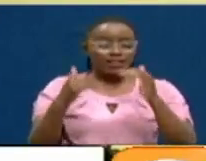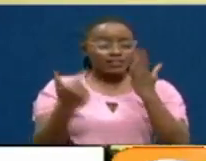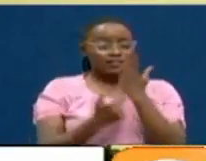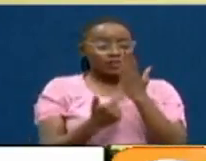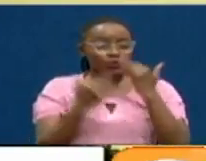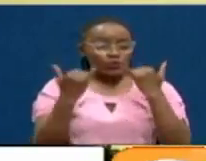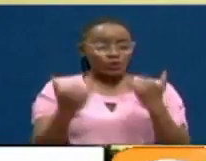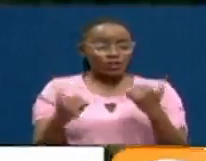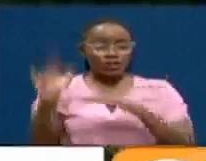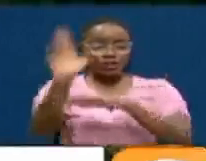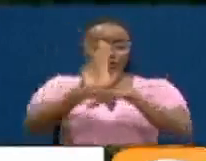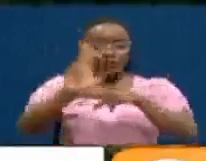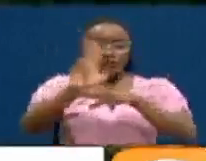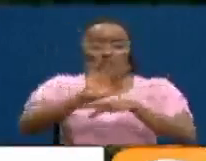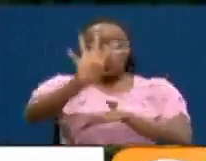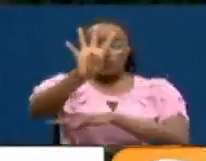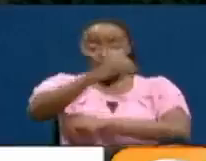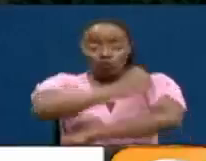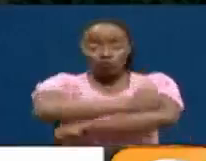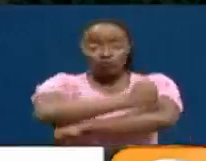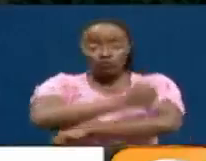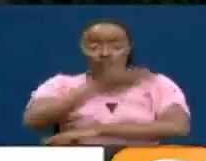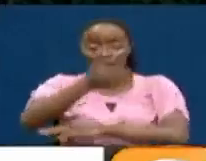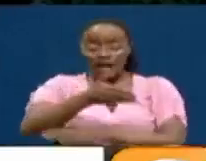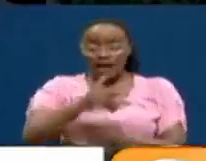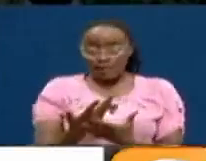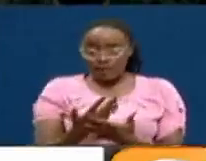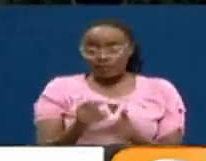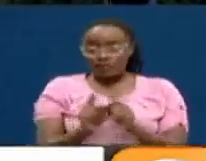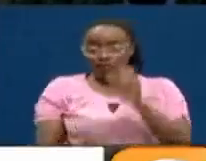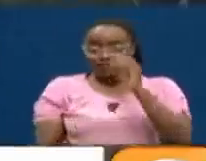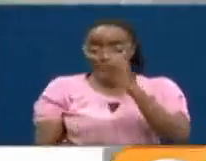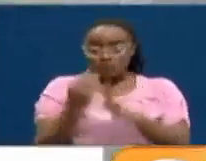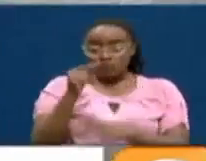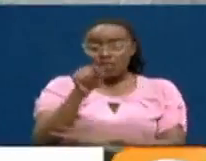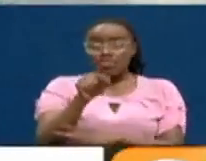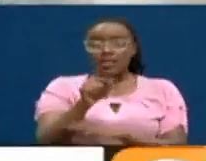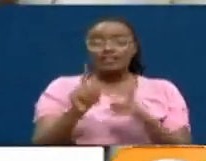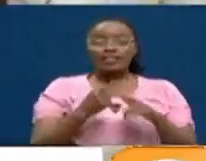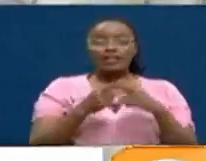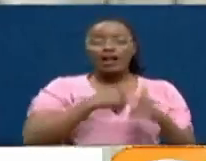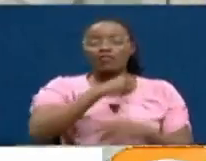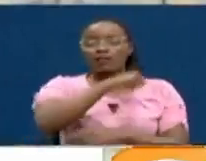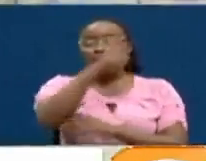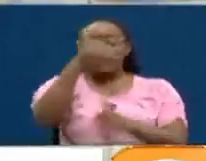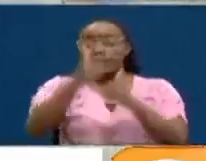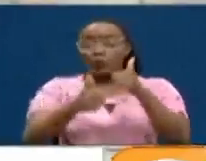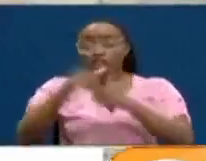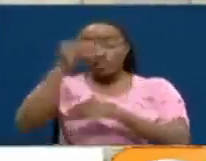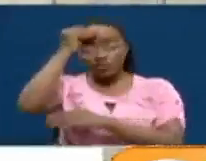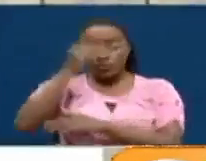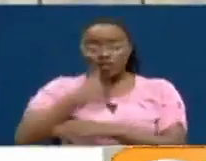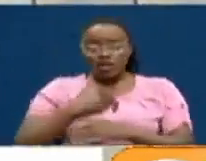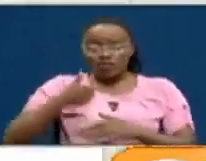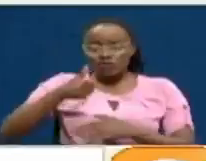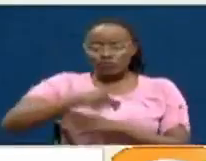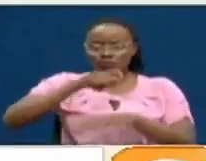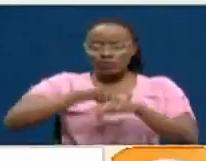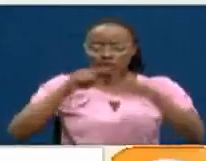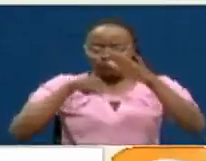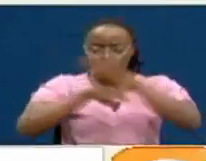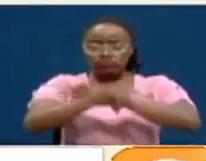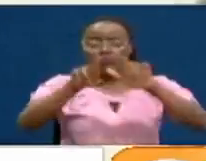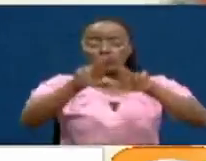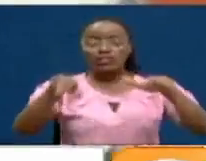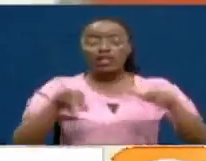kwa sasa inatumika kwa shule nne humu nchini. Kando na uvumbuzi huu, kuna nyingine ambapo wanafunzi huweka vidole wanapohudhuria